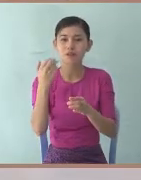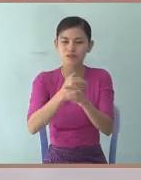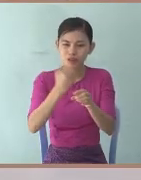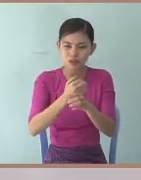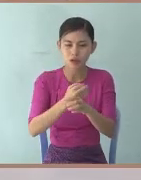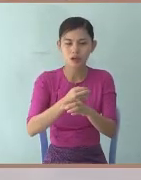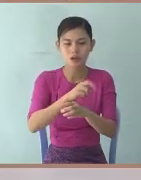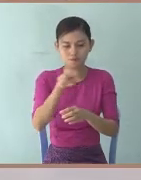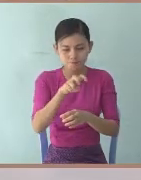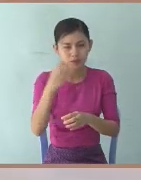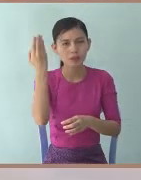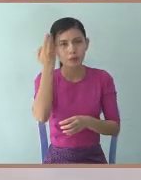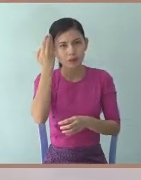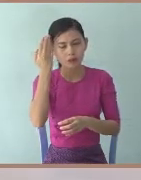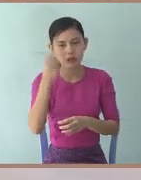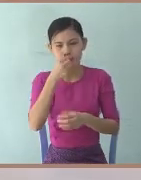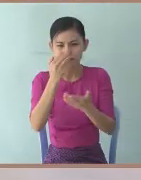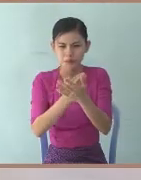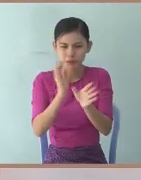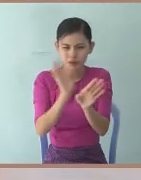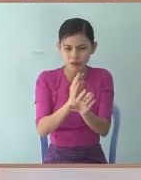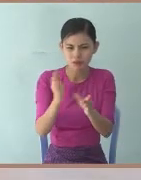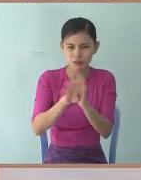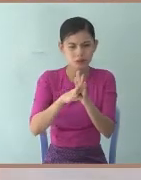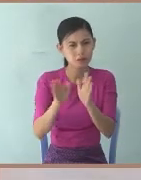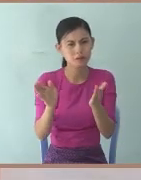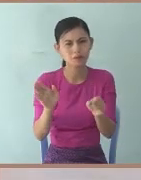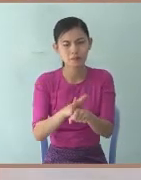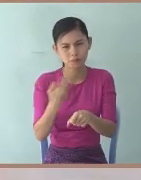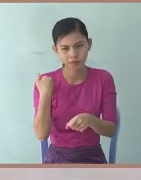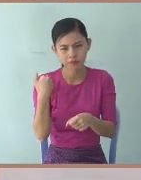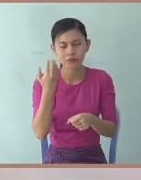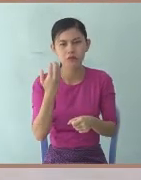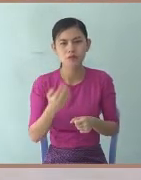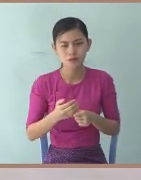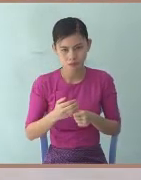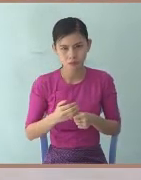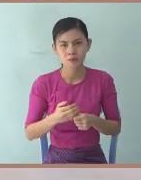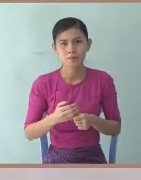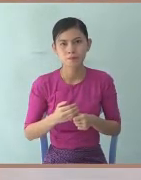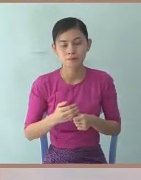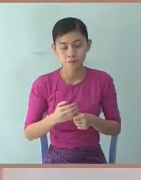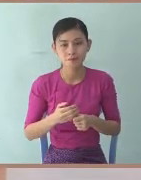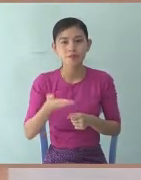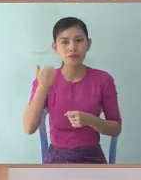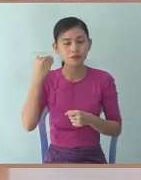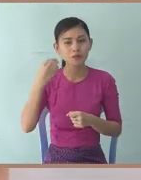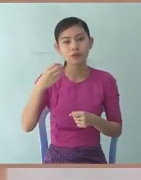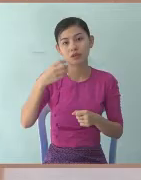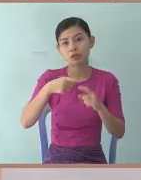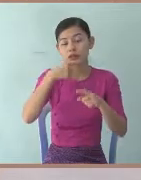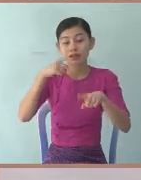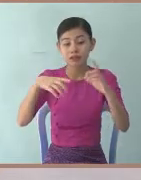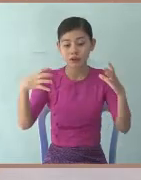ကြီးပြဿနာတွေအများကြီးရှိနေတယ်အဲ့လိုကိစ္စတွေအကြောင်းအဲ့လိုကိစ္စတွေကိုသူ့အနေနဲ့သူ